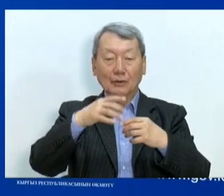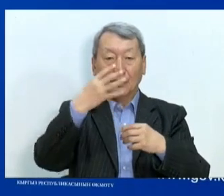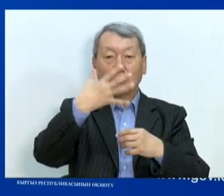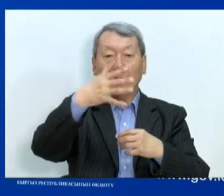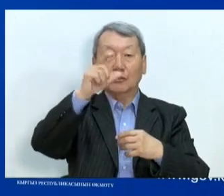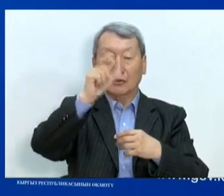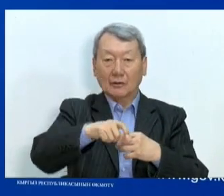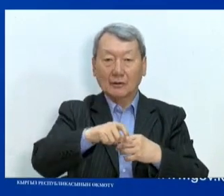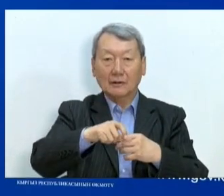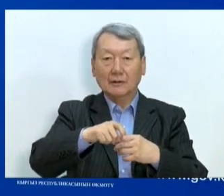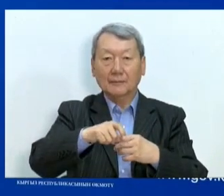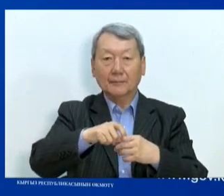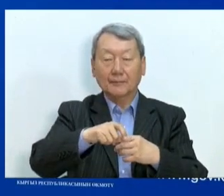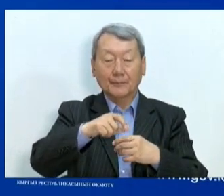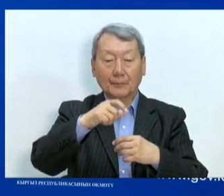персоналдан 44,